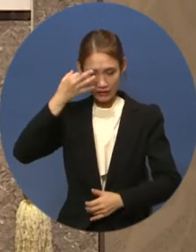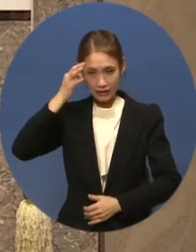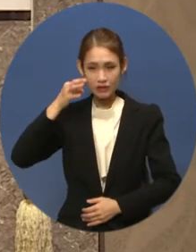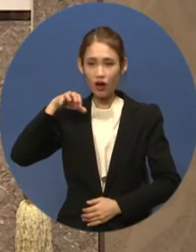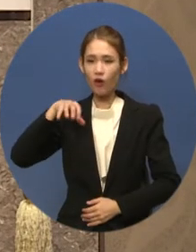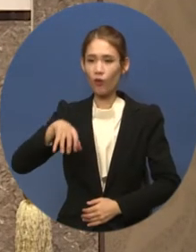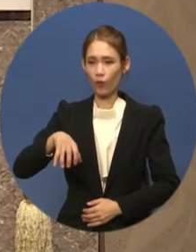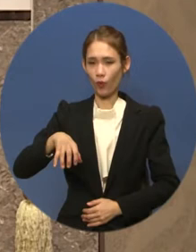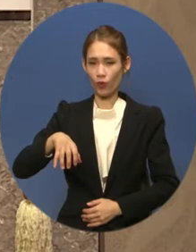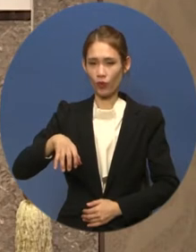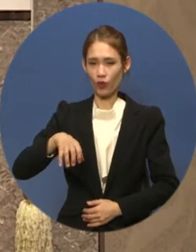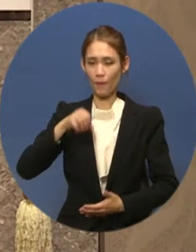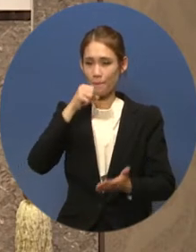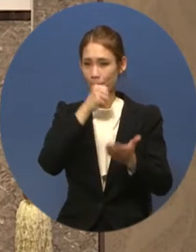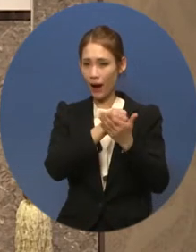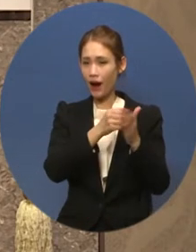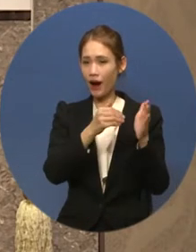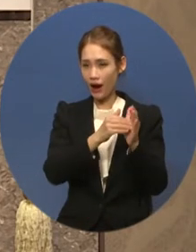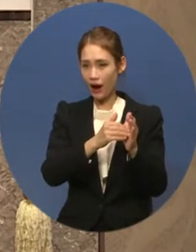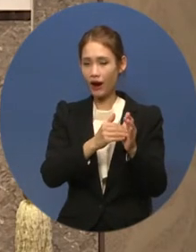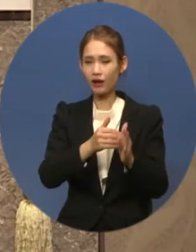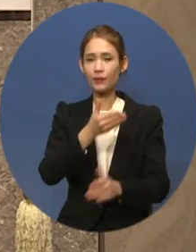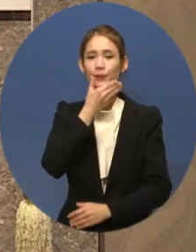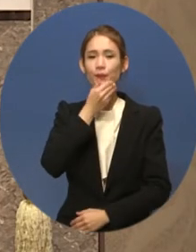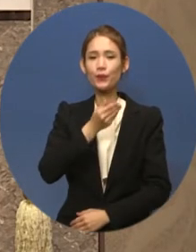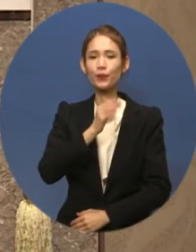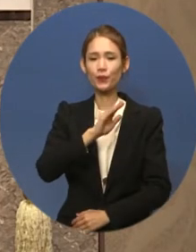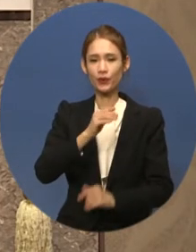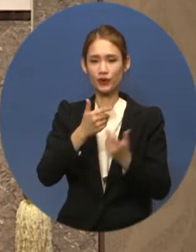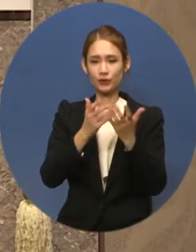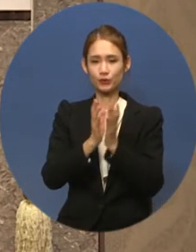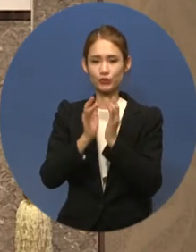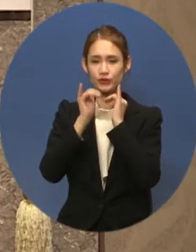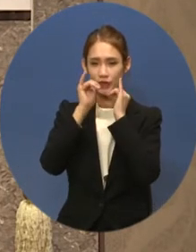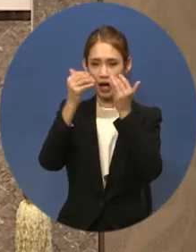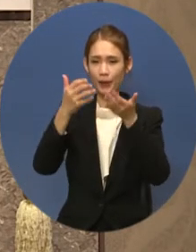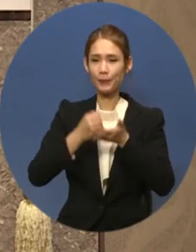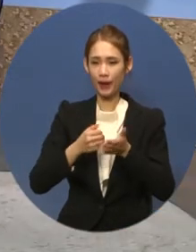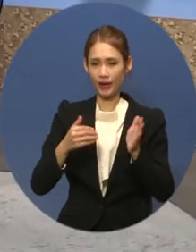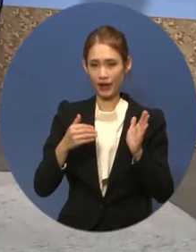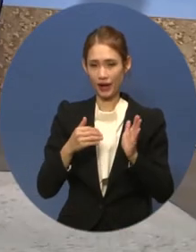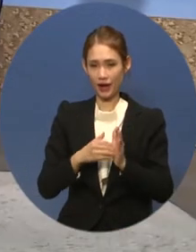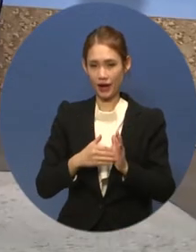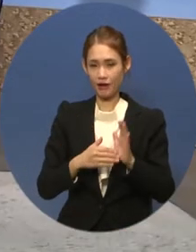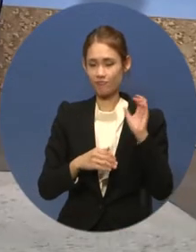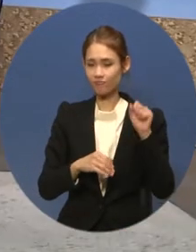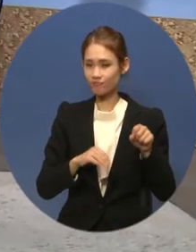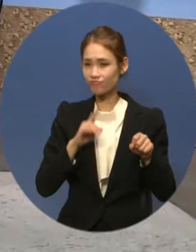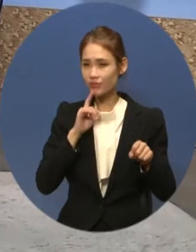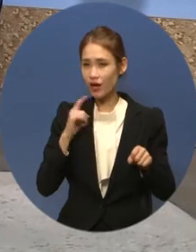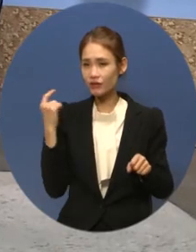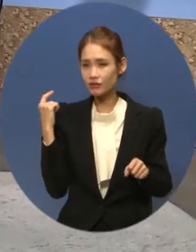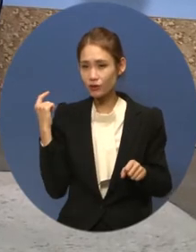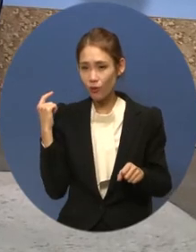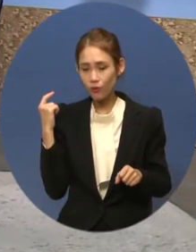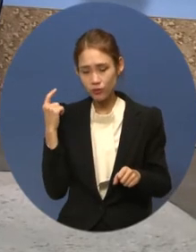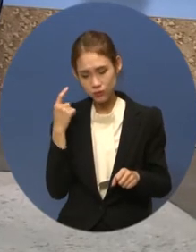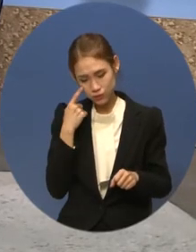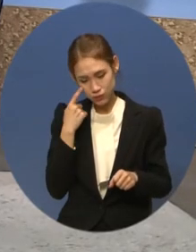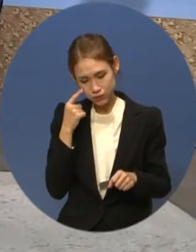같고요 그 다음에 보건 복지 고장 관상으로 초상 하게 되는 것 같습니다 이 가서 말씀을 들어보니까